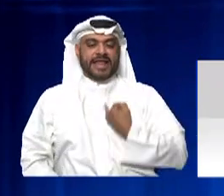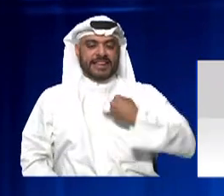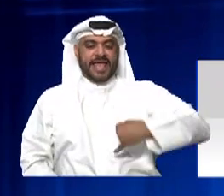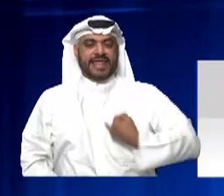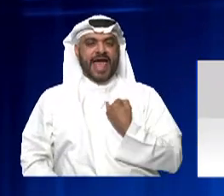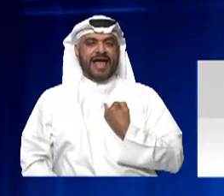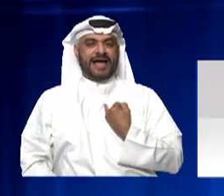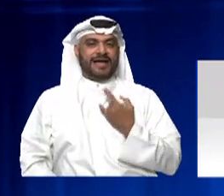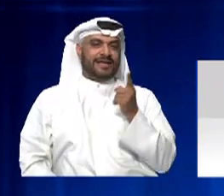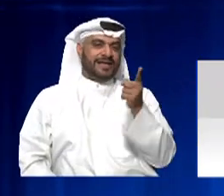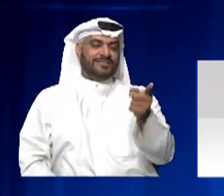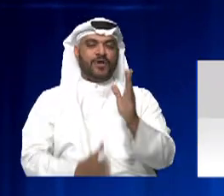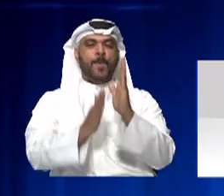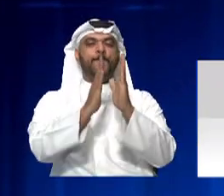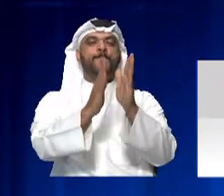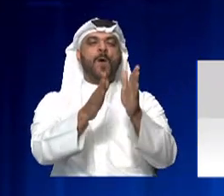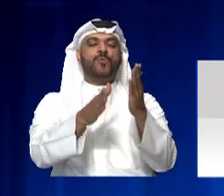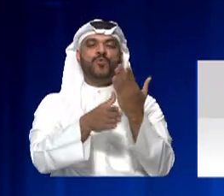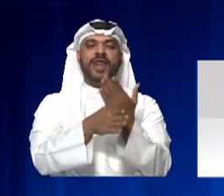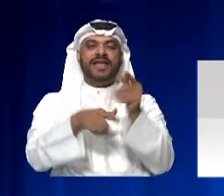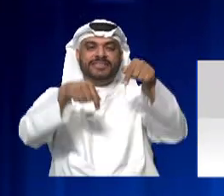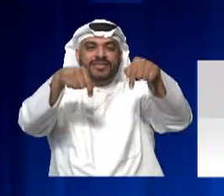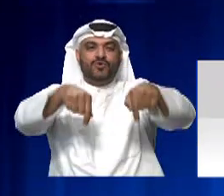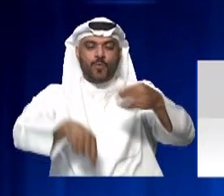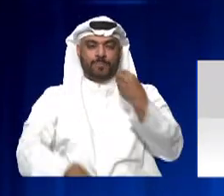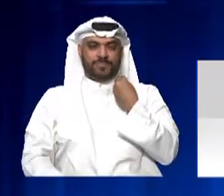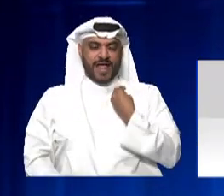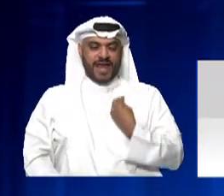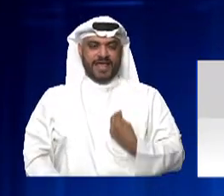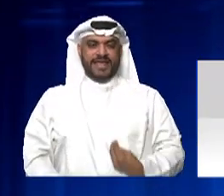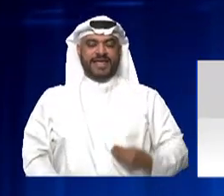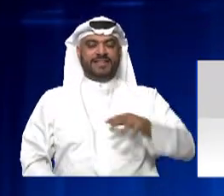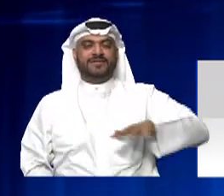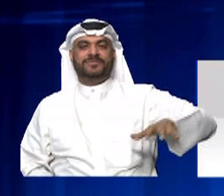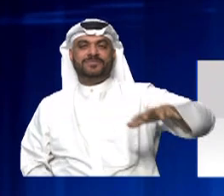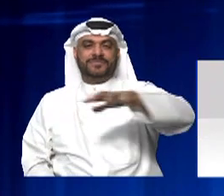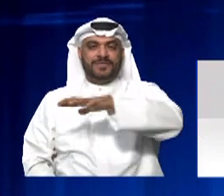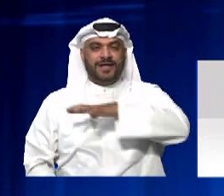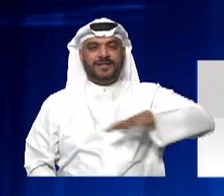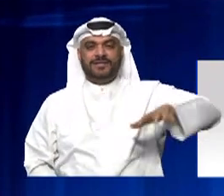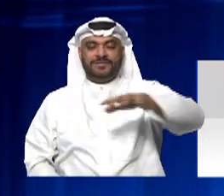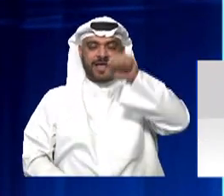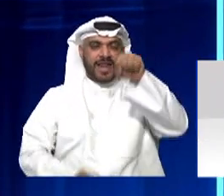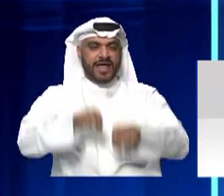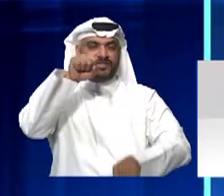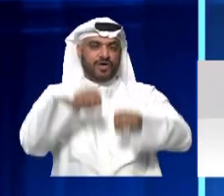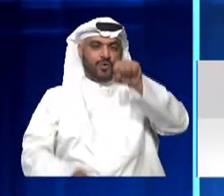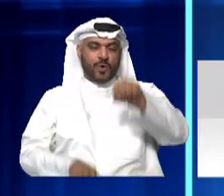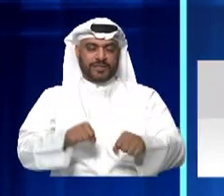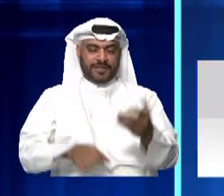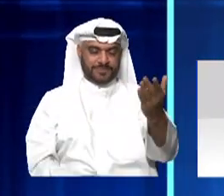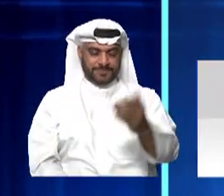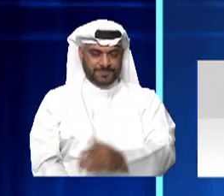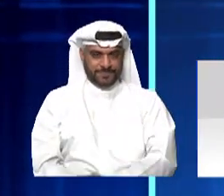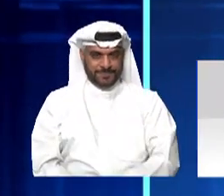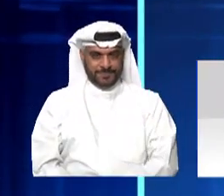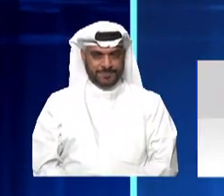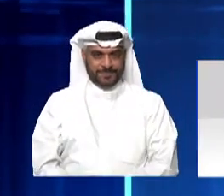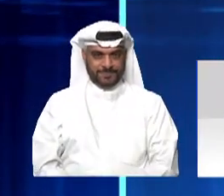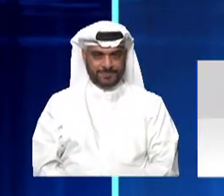الرئيس السياس افورقي رئيسي دوله اريتريا صديقه بمناسبه العيد الوطني لبلاده